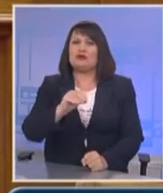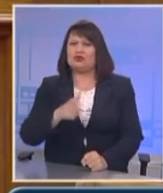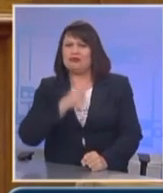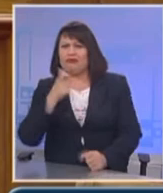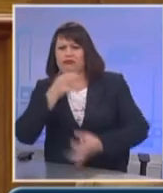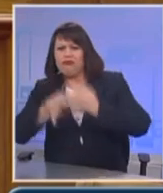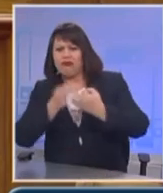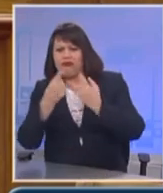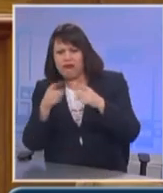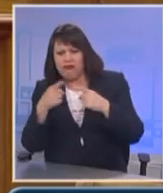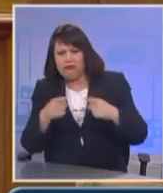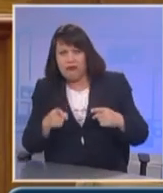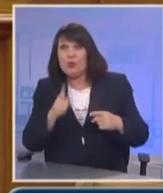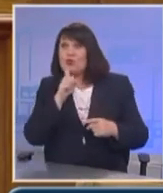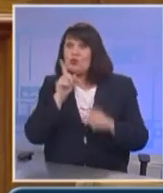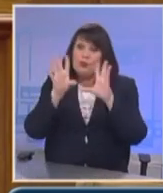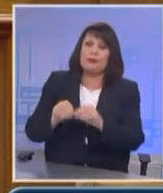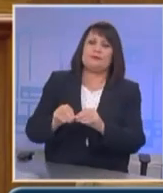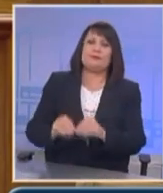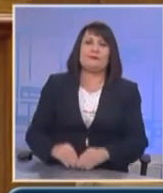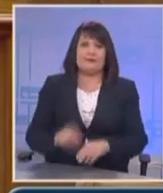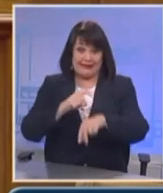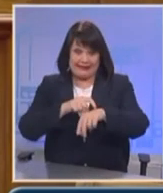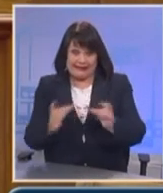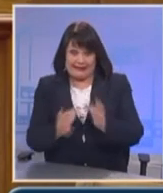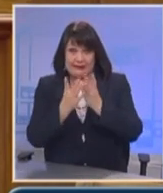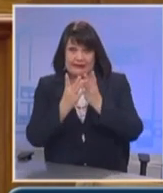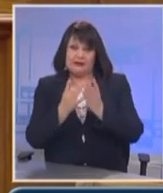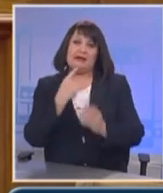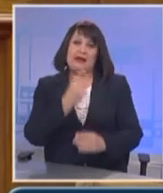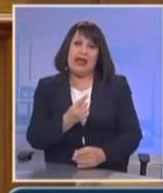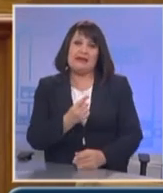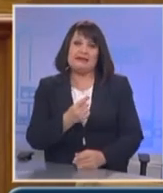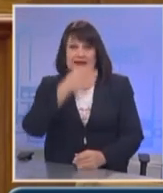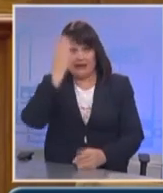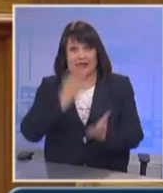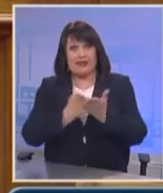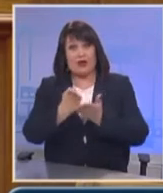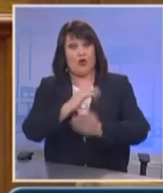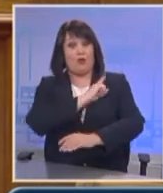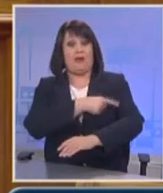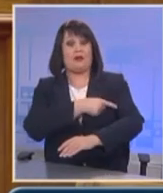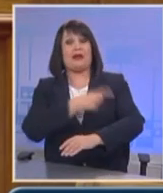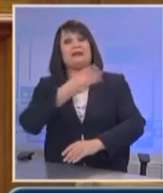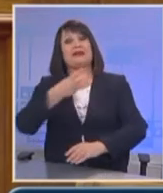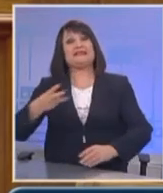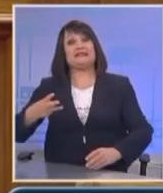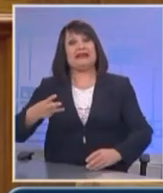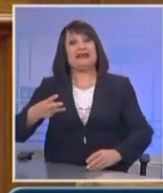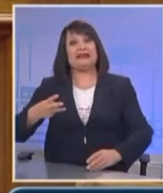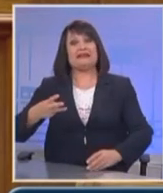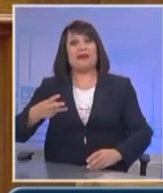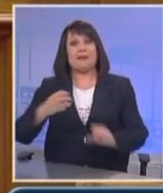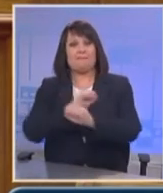τι σύμπτωση, κύριε Πρωθυπουργέ. Την ώρα ακριβώς που το δήθεν ηθικό πλεονέκτημα του ΣΥΡΙΖΑ